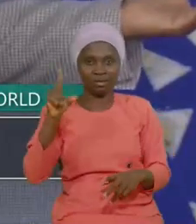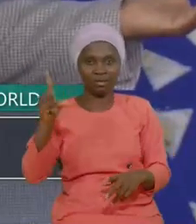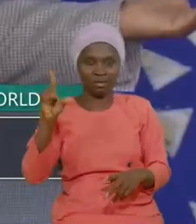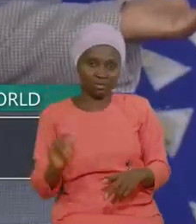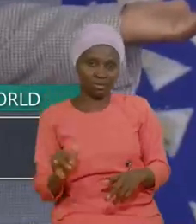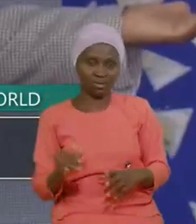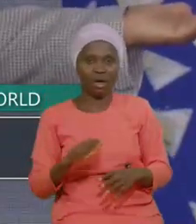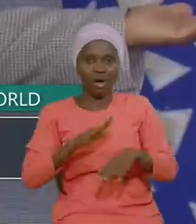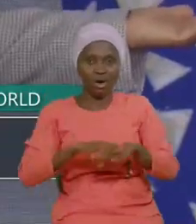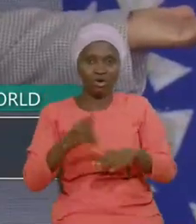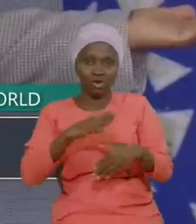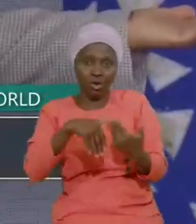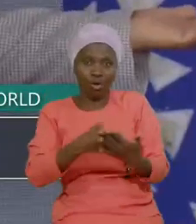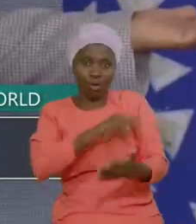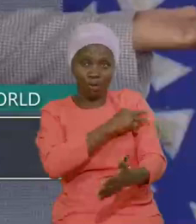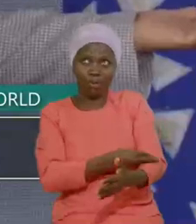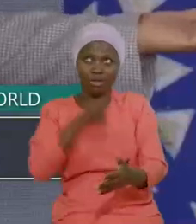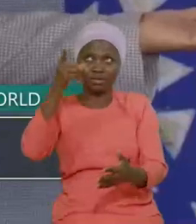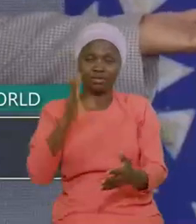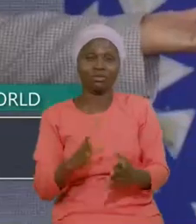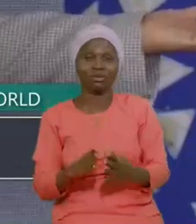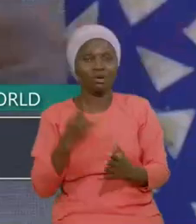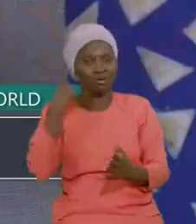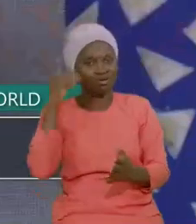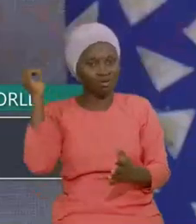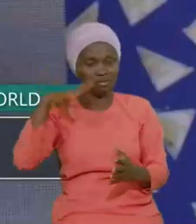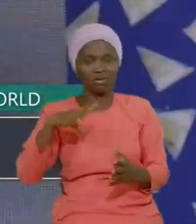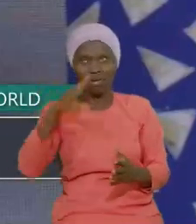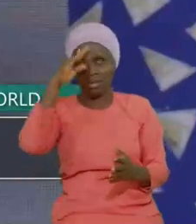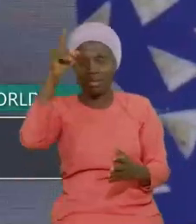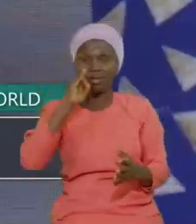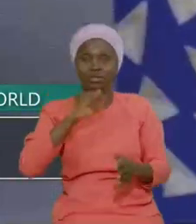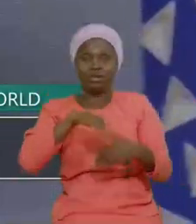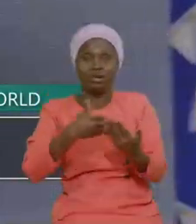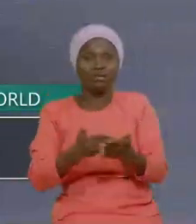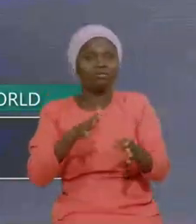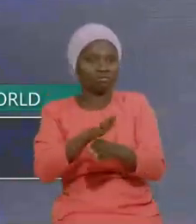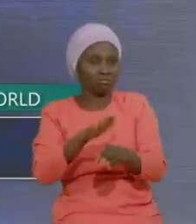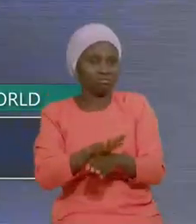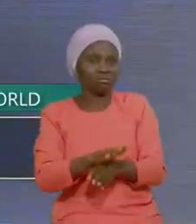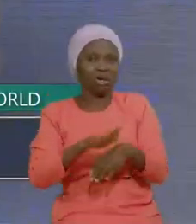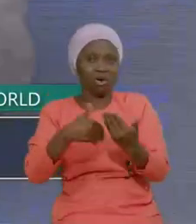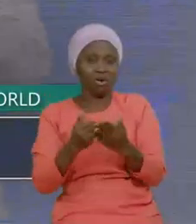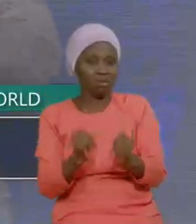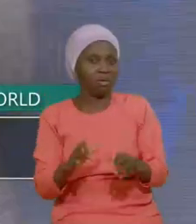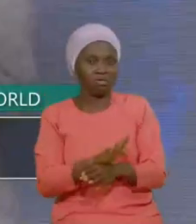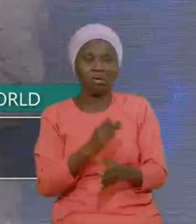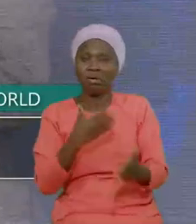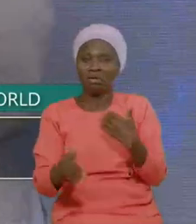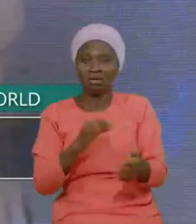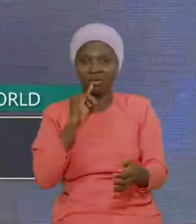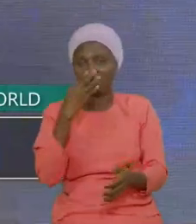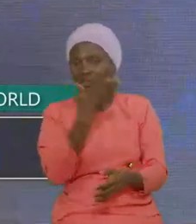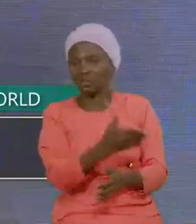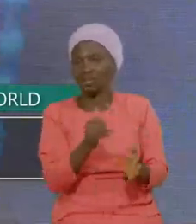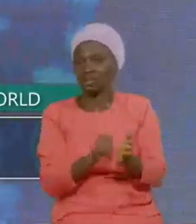S'appuyer sur le Tout-Puissant. Il est tout suffisant. Il est tout puissant.